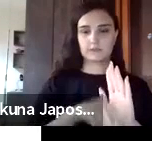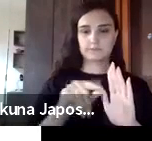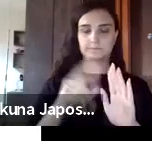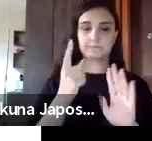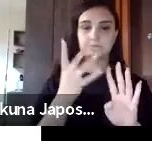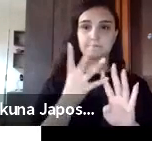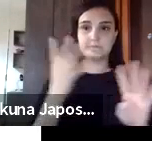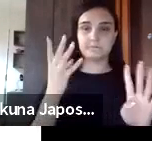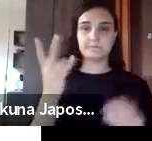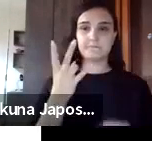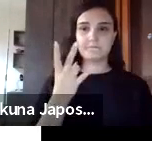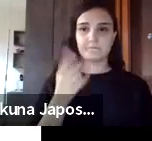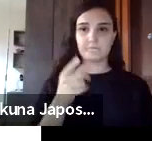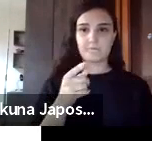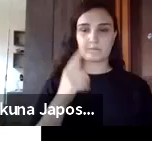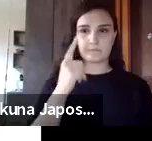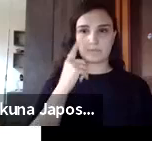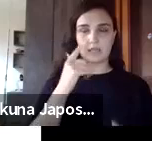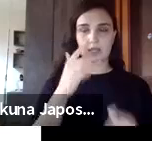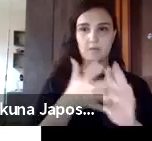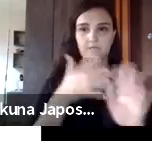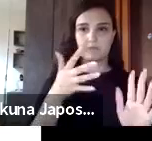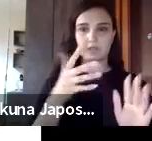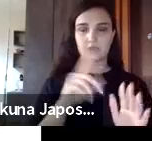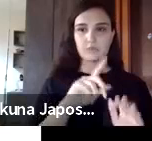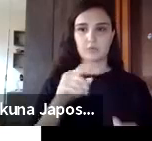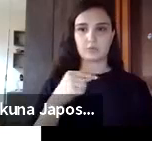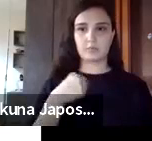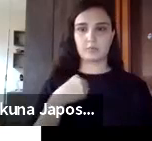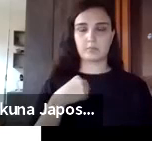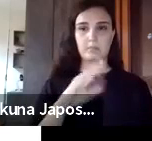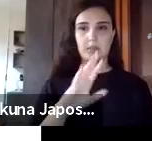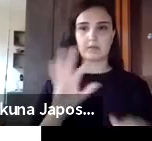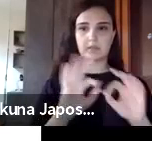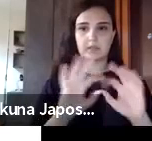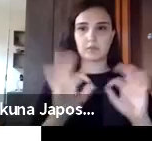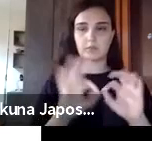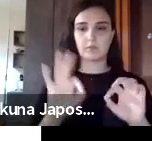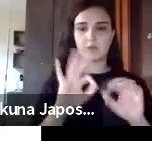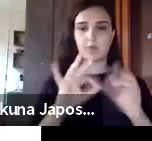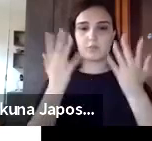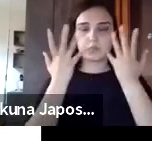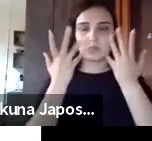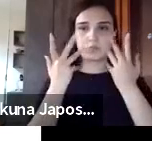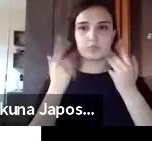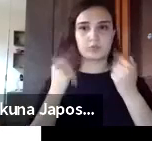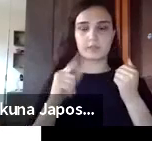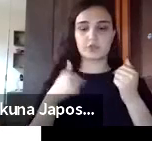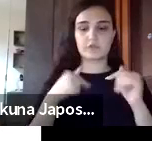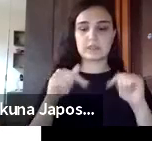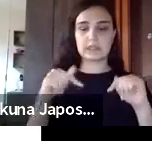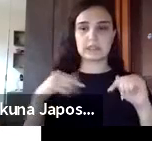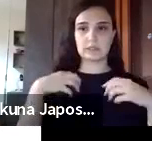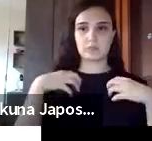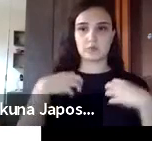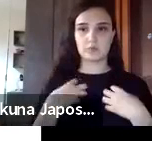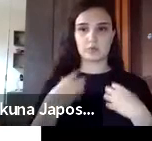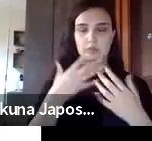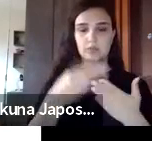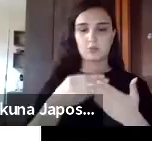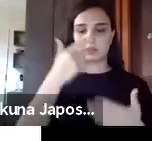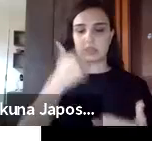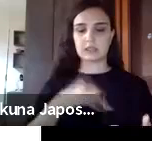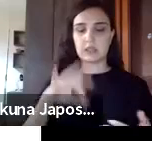პირველ რიგში, უნდა გავიაზროთ, რომ მე არ საუბრობ ახლა ფუფუნებაზე. ჩვენთან სამწუხაროდ საკუთარ